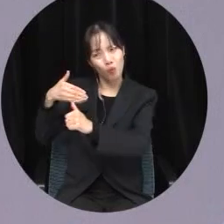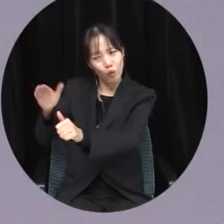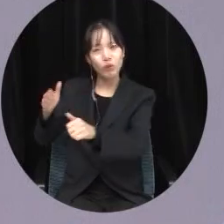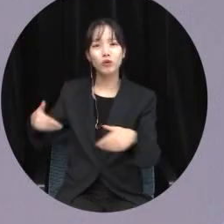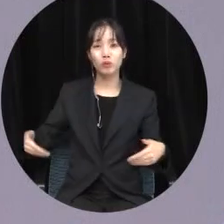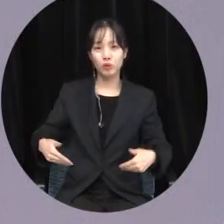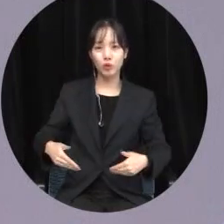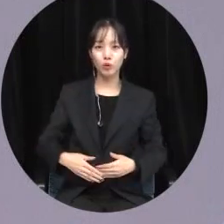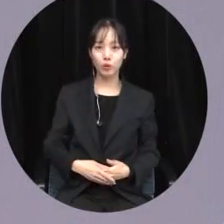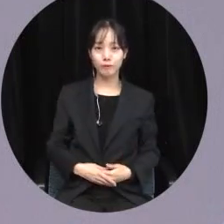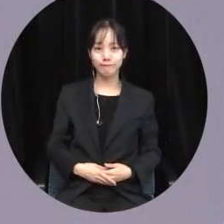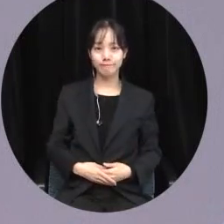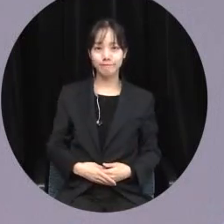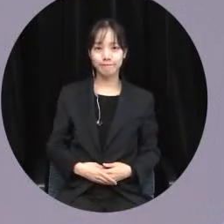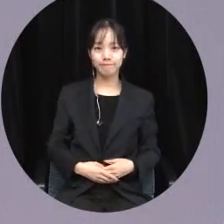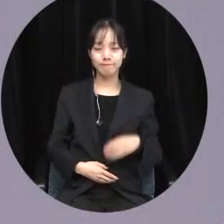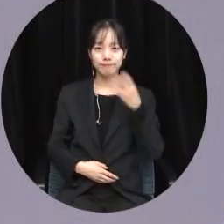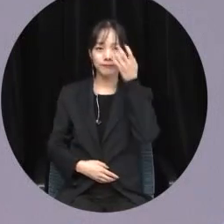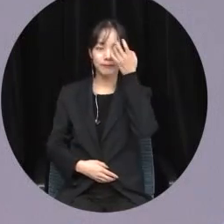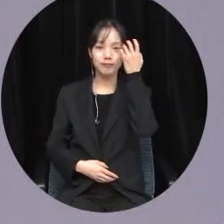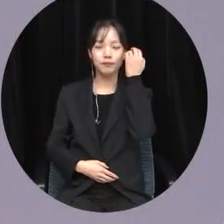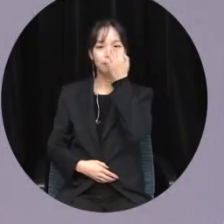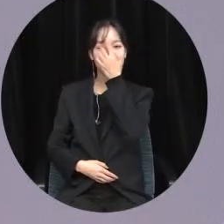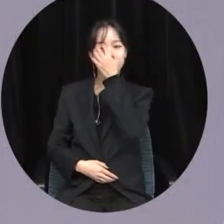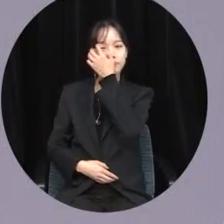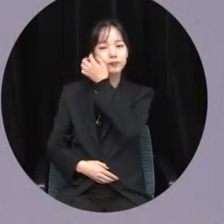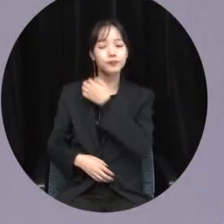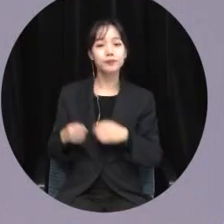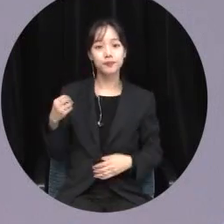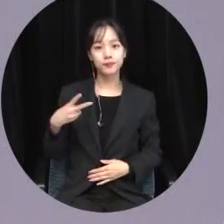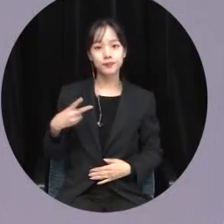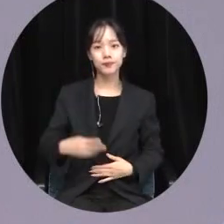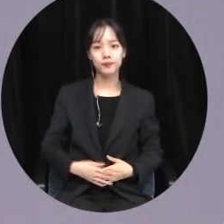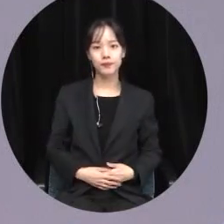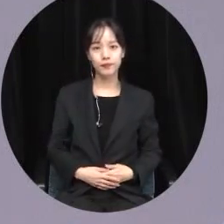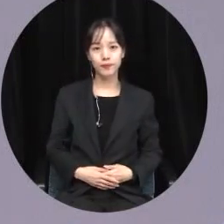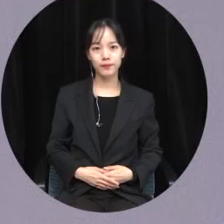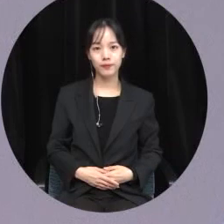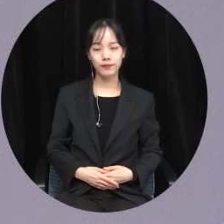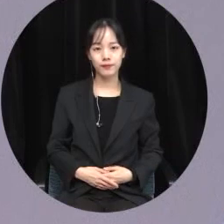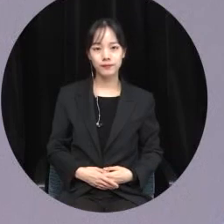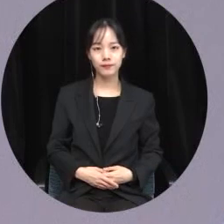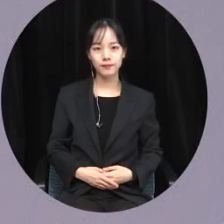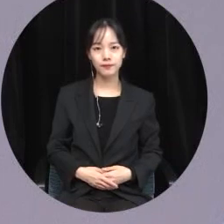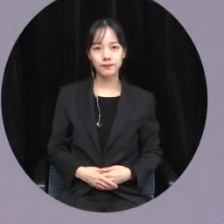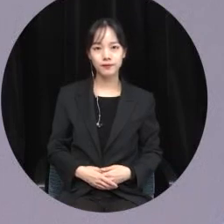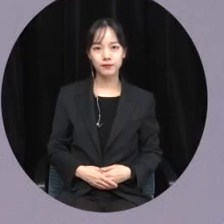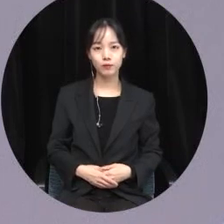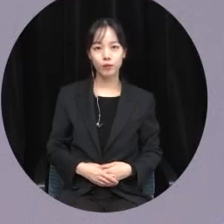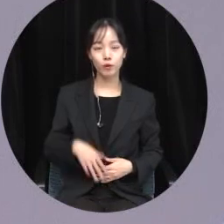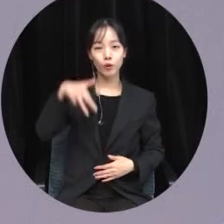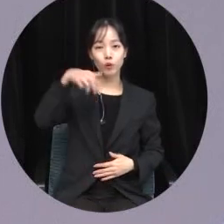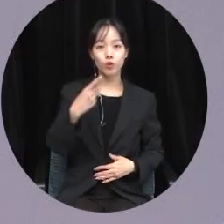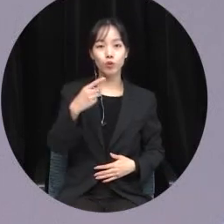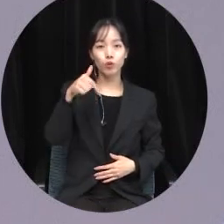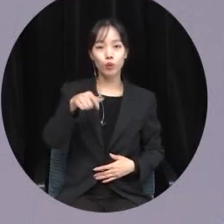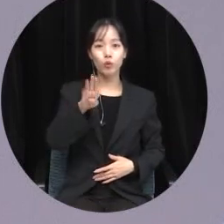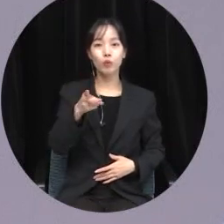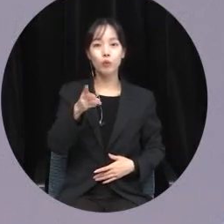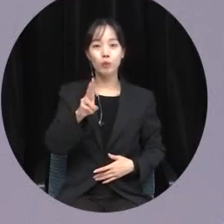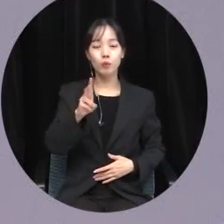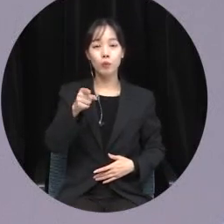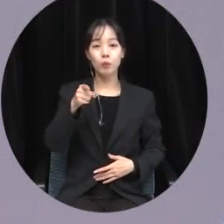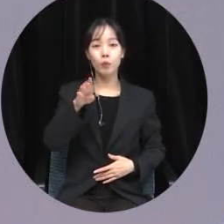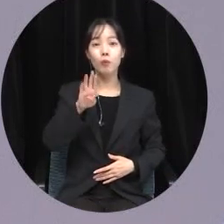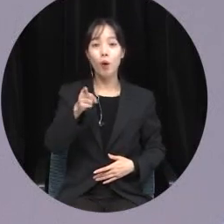바람직하다고 생각합니다. 그리고 더불어서 저는 근래에 이제 촉법 소년 문제들이 많이 좀